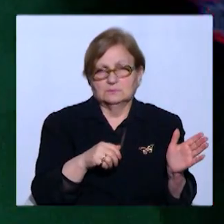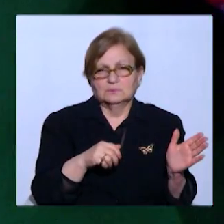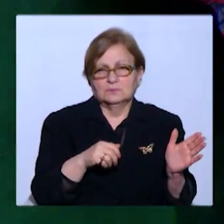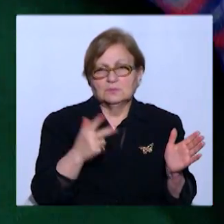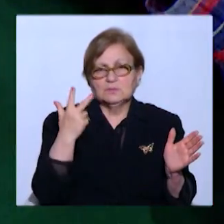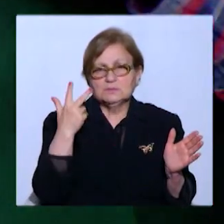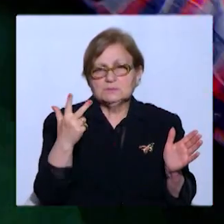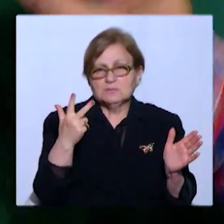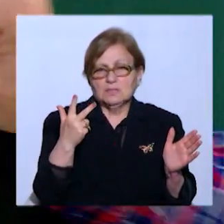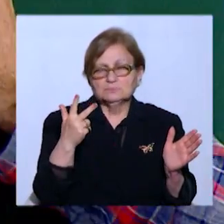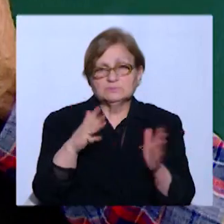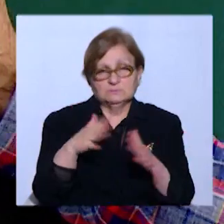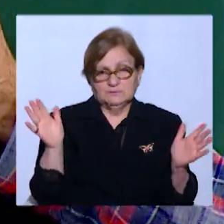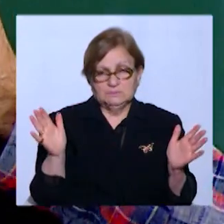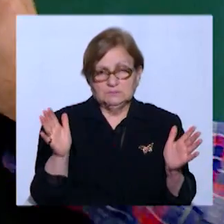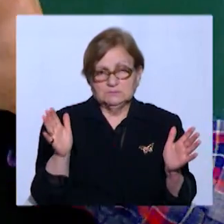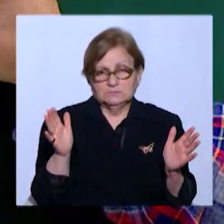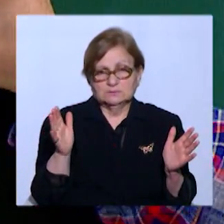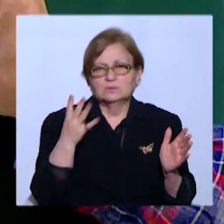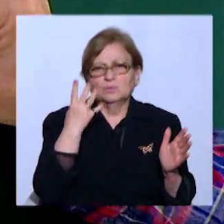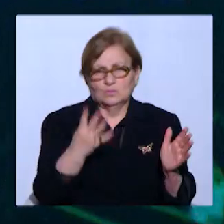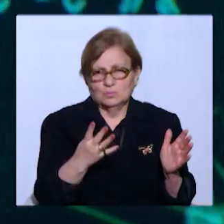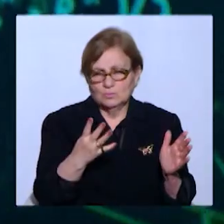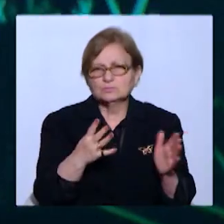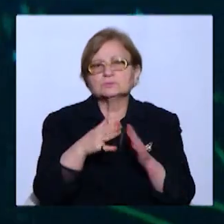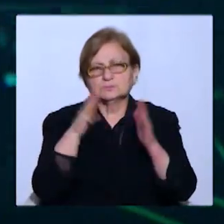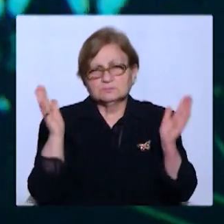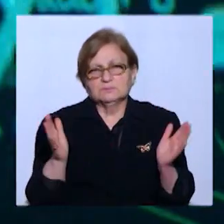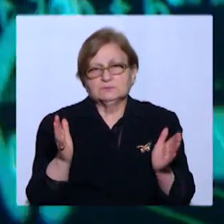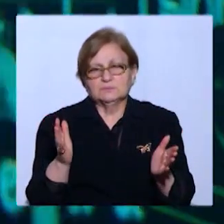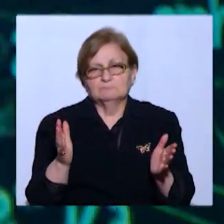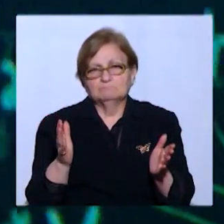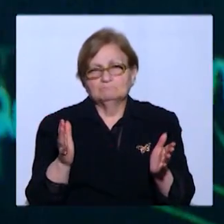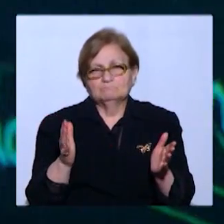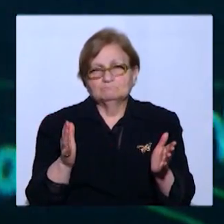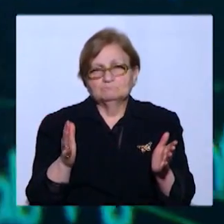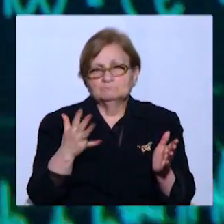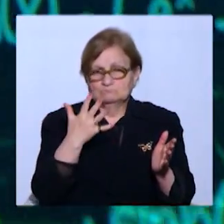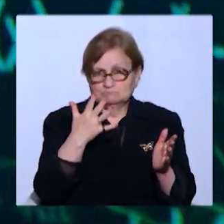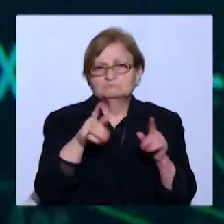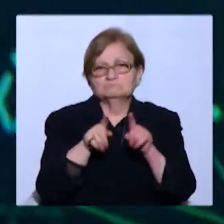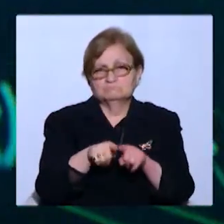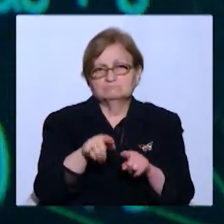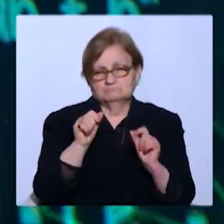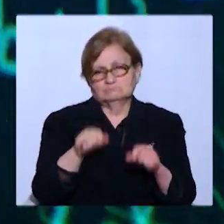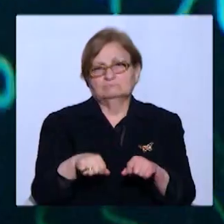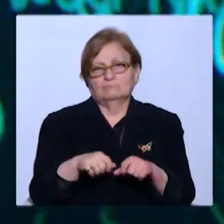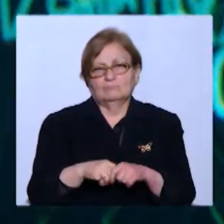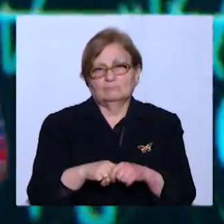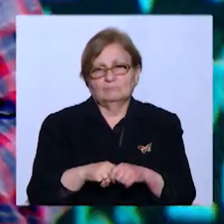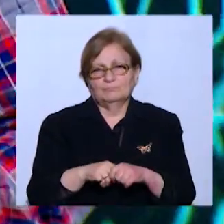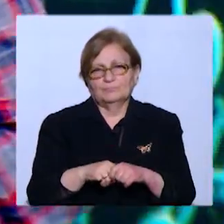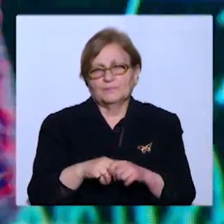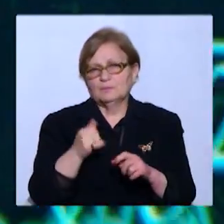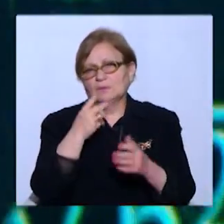3-ზე მეტიც არის. 4-ზე მეტიც არის და 5-ზე მეტიც არის. აბა